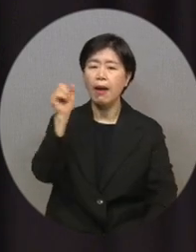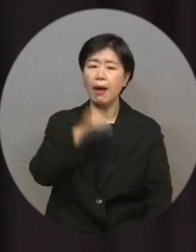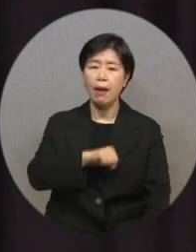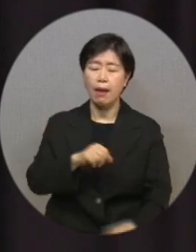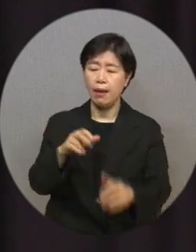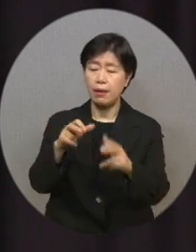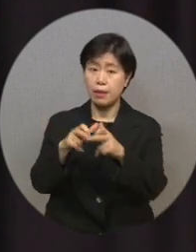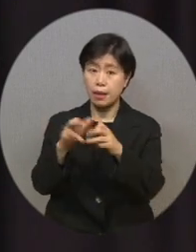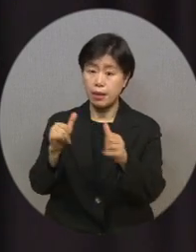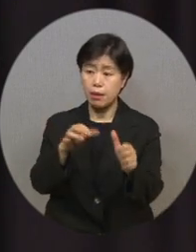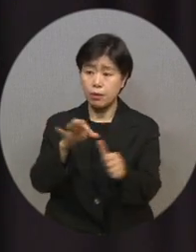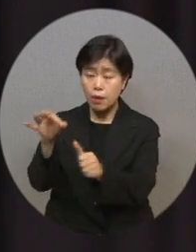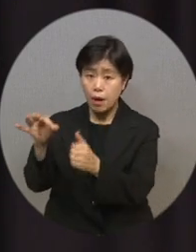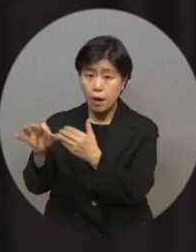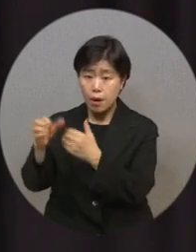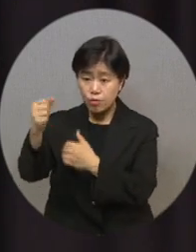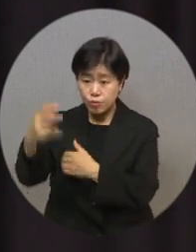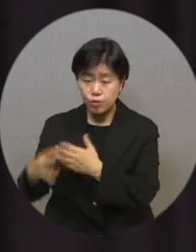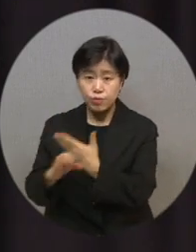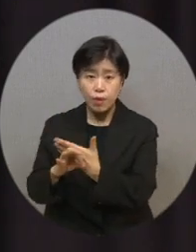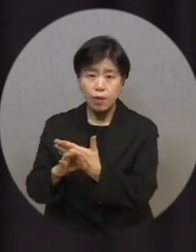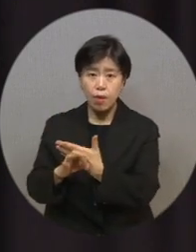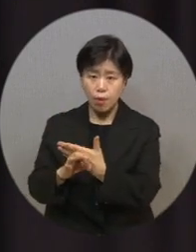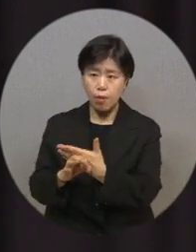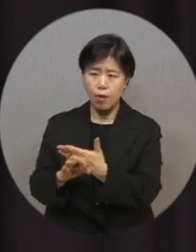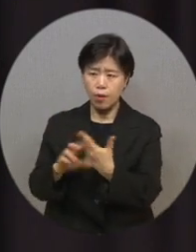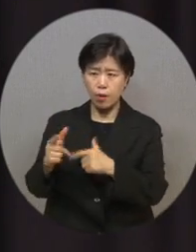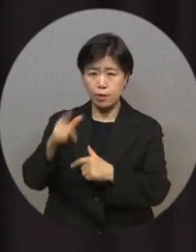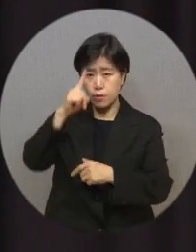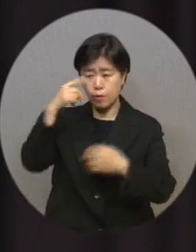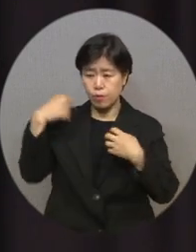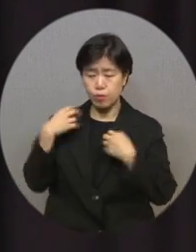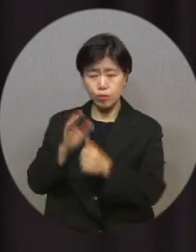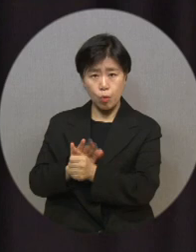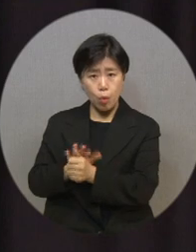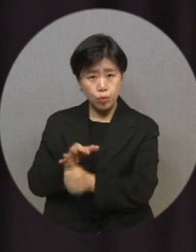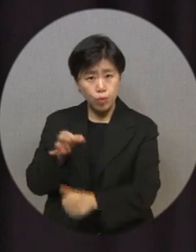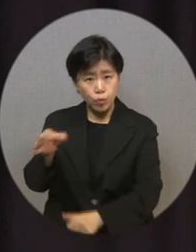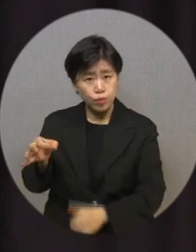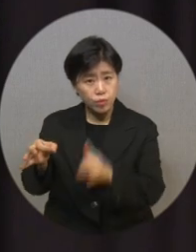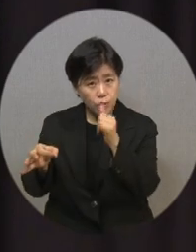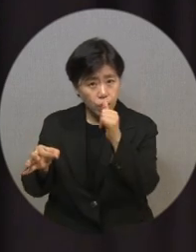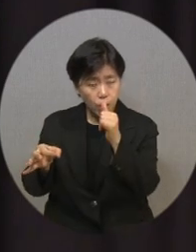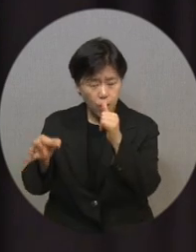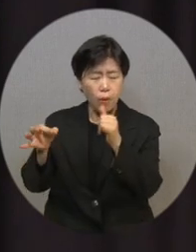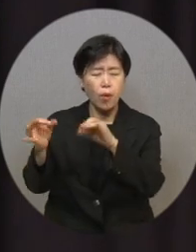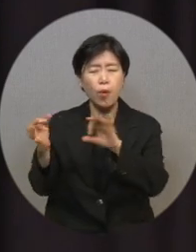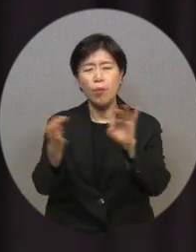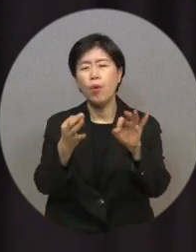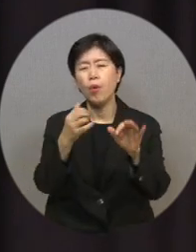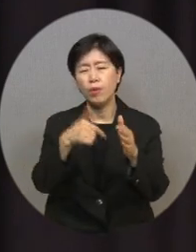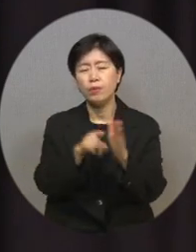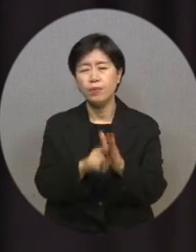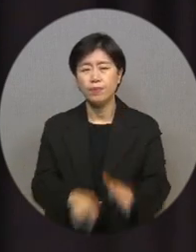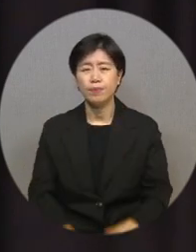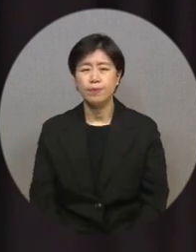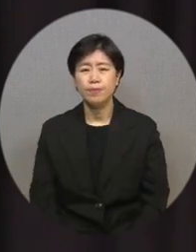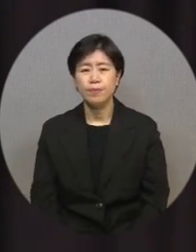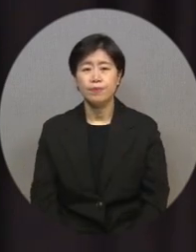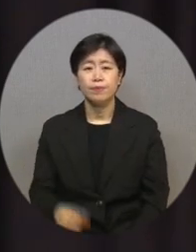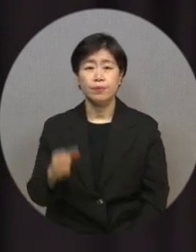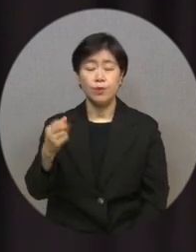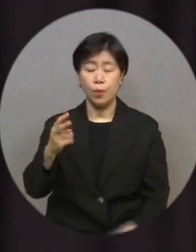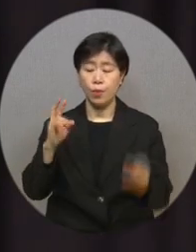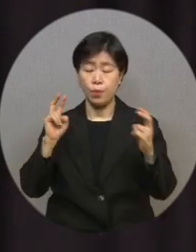차원에서 또 지원하고요음 그다음에 어 무상지원 그러니까는 사업주들이 이제 장애인을